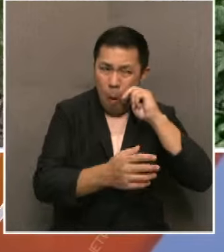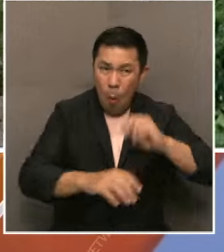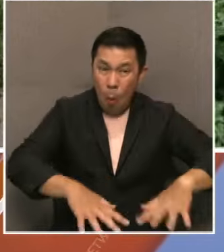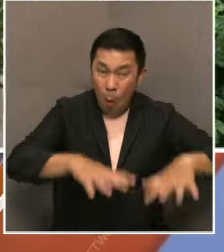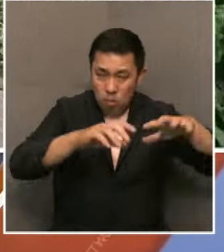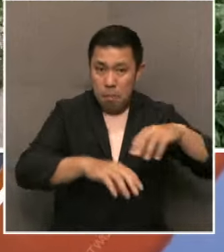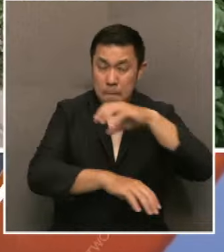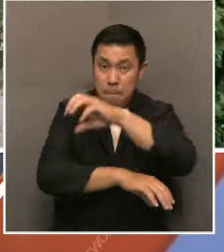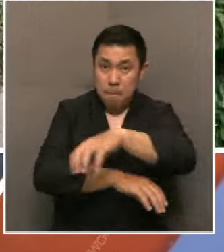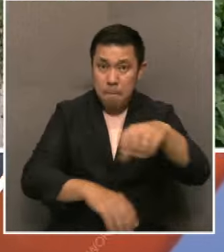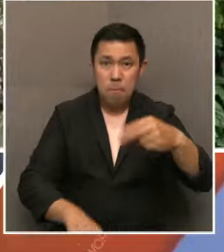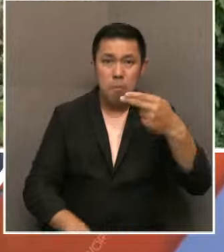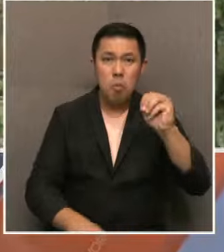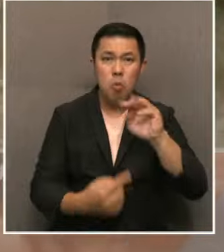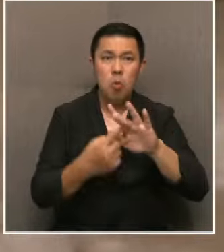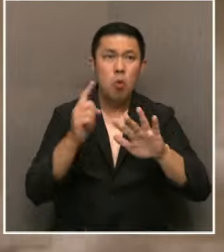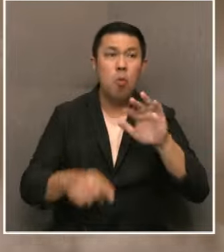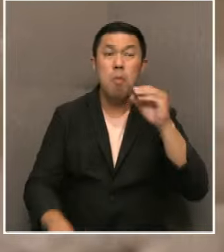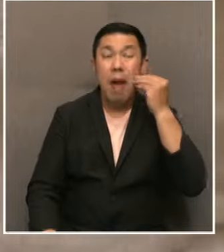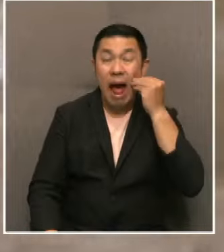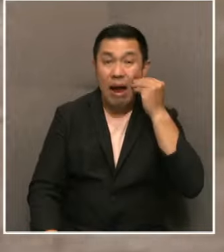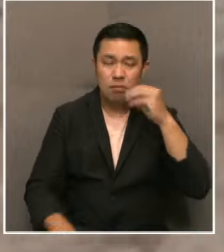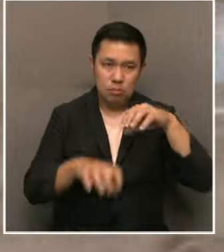มู่บ้านของ2อำเภอค่ะ